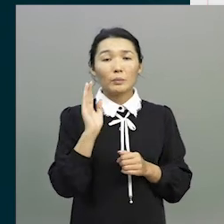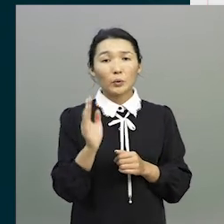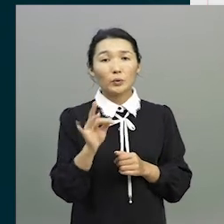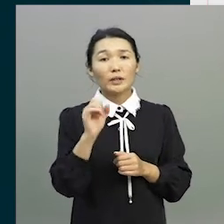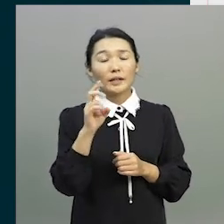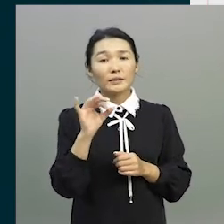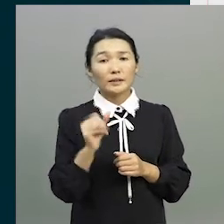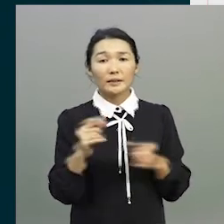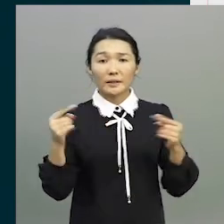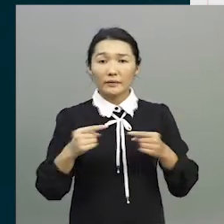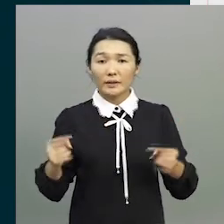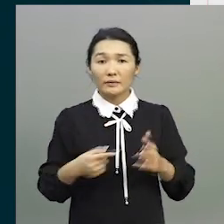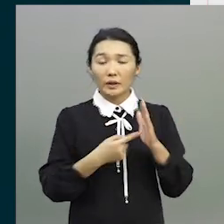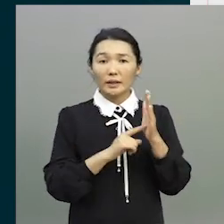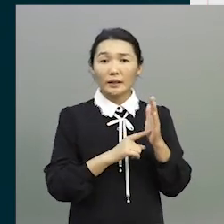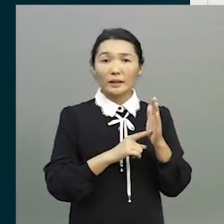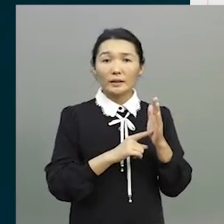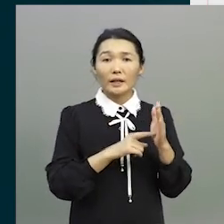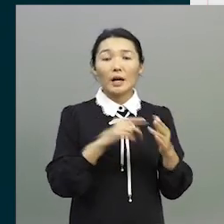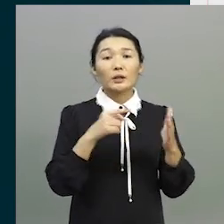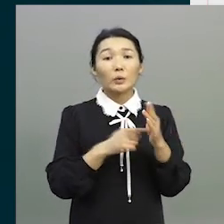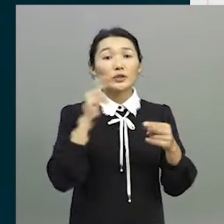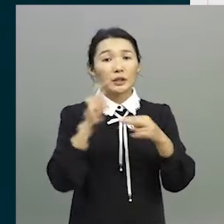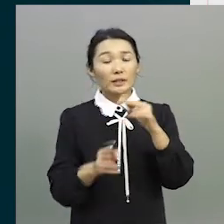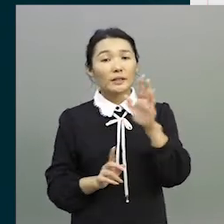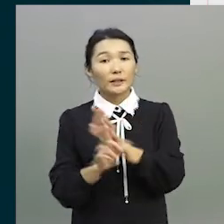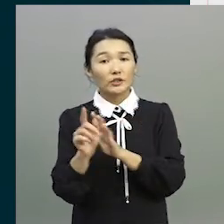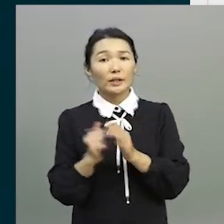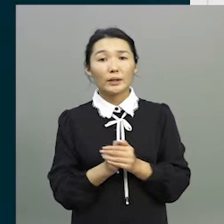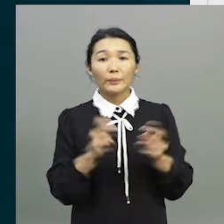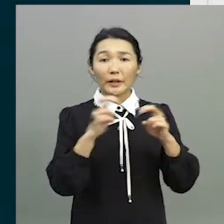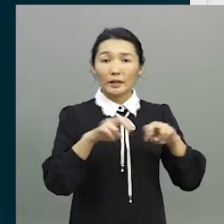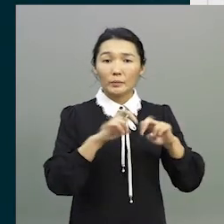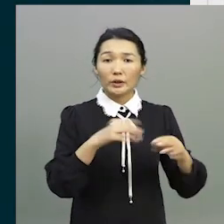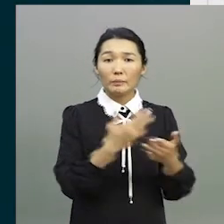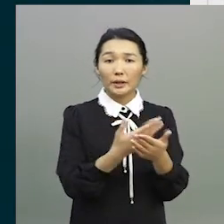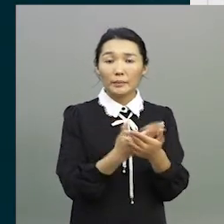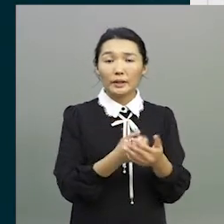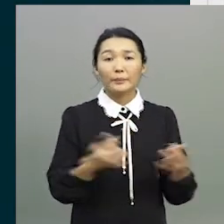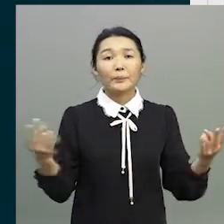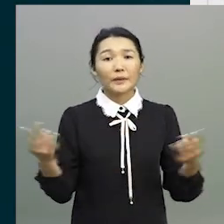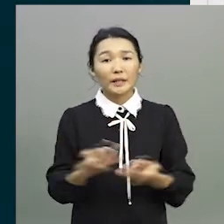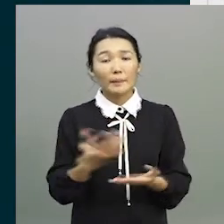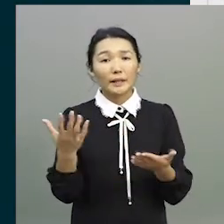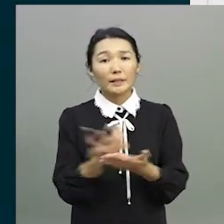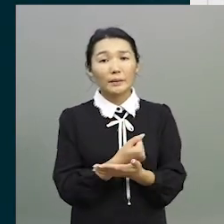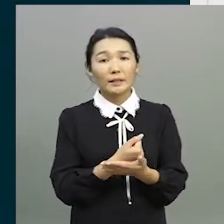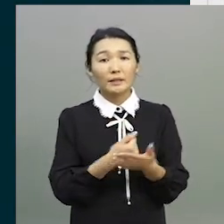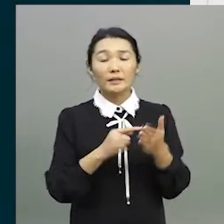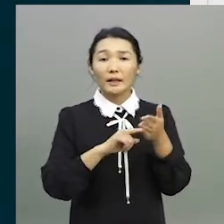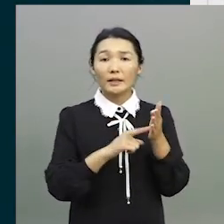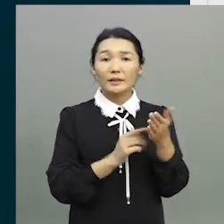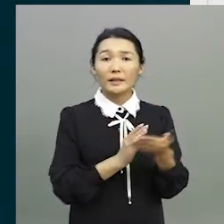соответствующих координат точек его конца и начала рассмотрим пример необходимо найти координаты